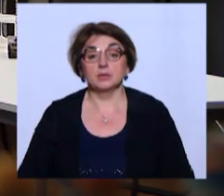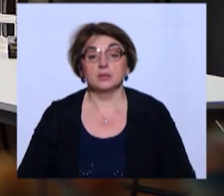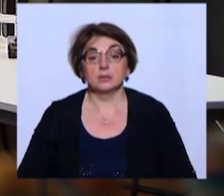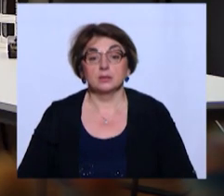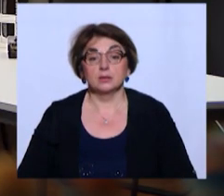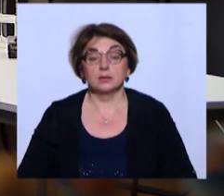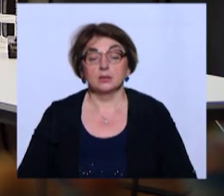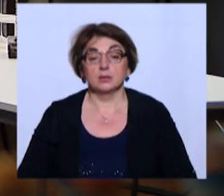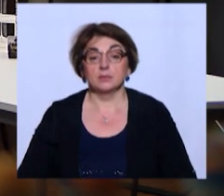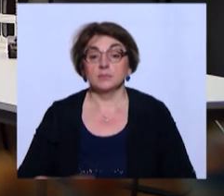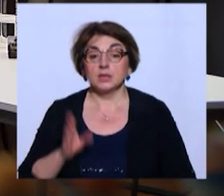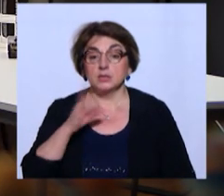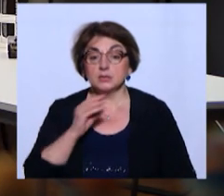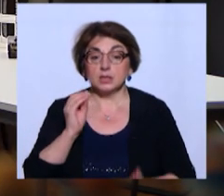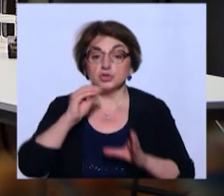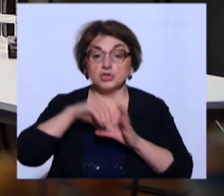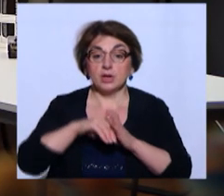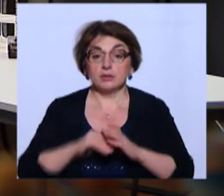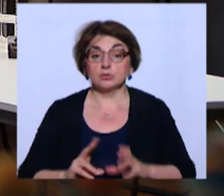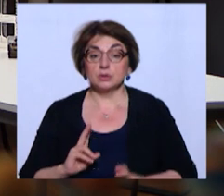ახლა კი წყალში მოვათავსოთ კალციუმი.